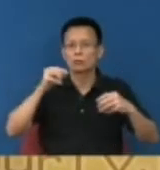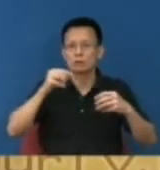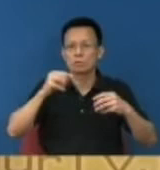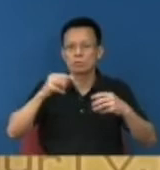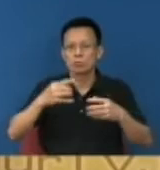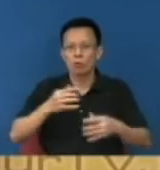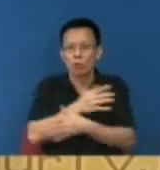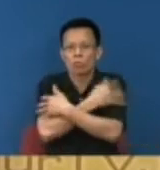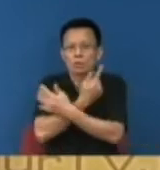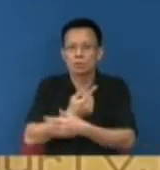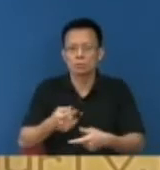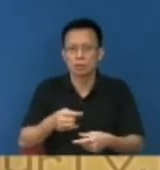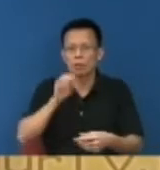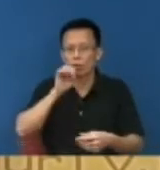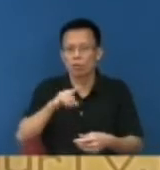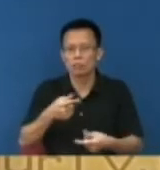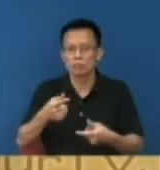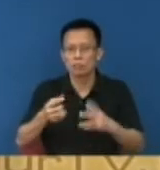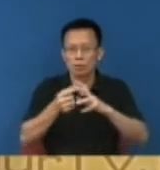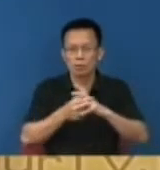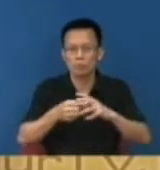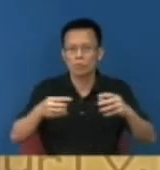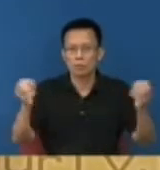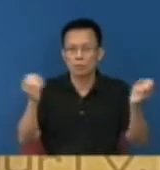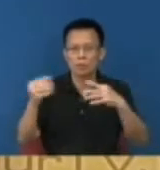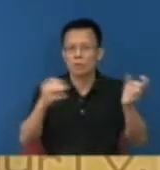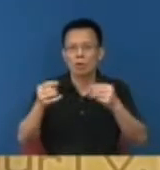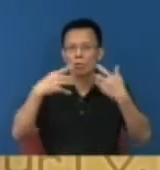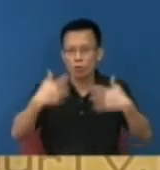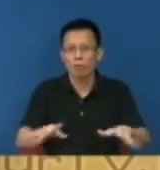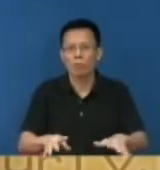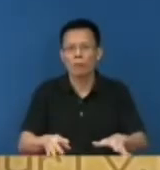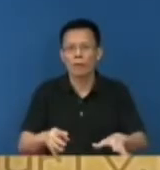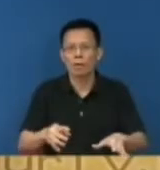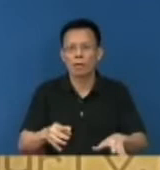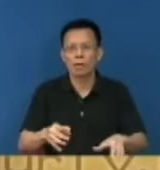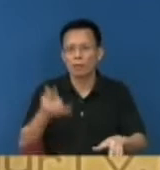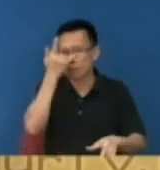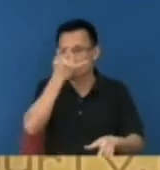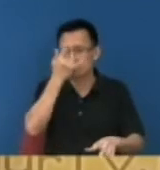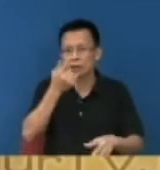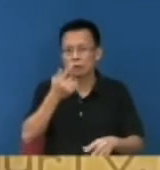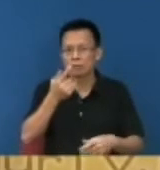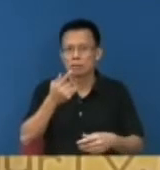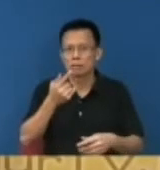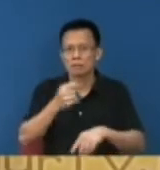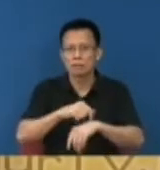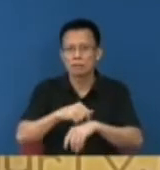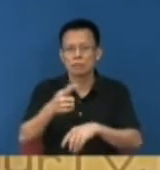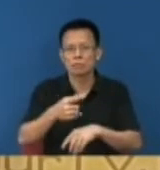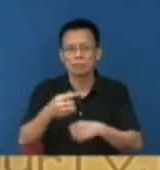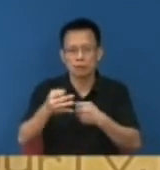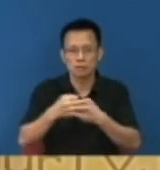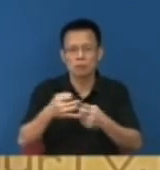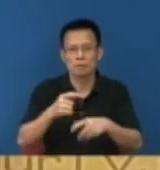在一個跟甘地辯論，就是如果你在這個納粹德國的時候，在第三帝國的時候，甘